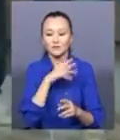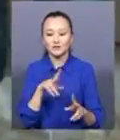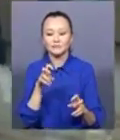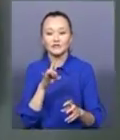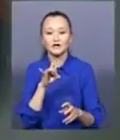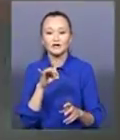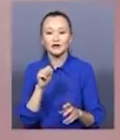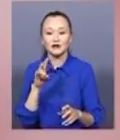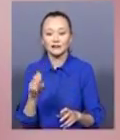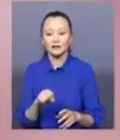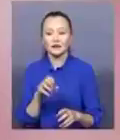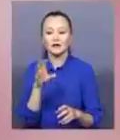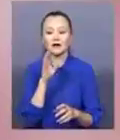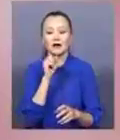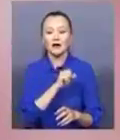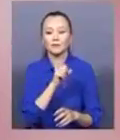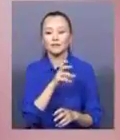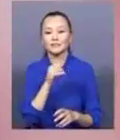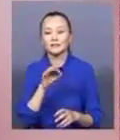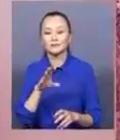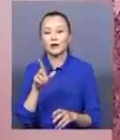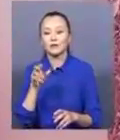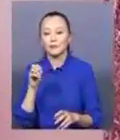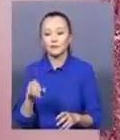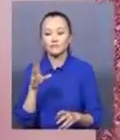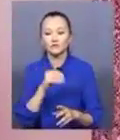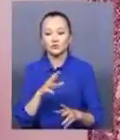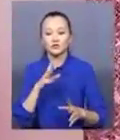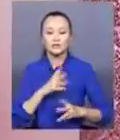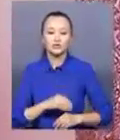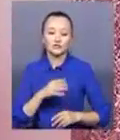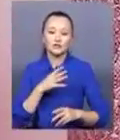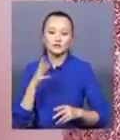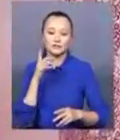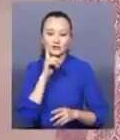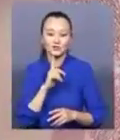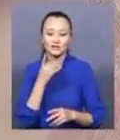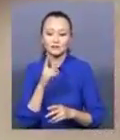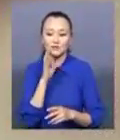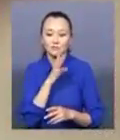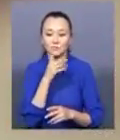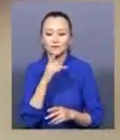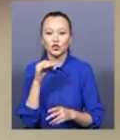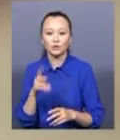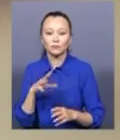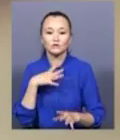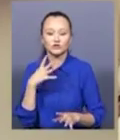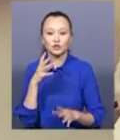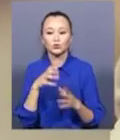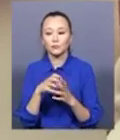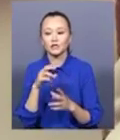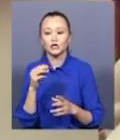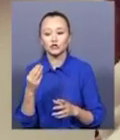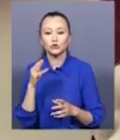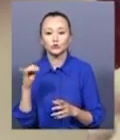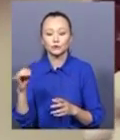Риана. Акбота Сейтмагамбет вовсю наслаждается материнством. Напомним, 1 июня бывшая солистка группы